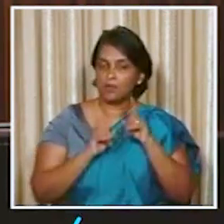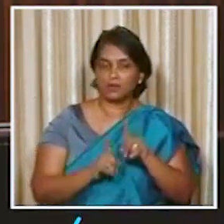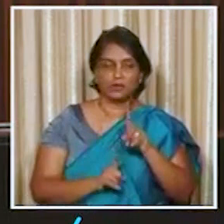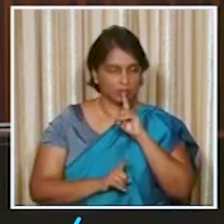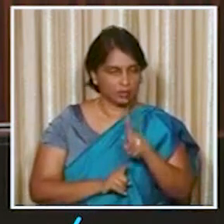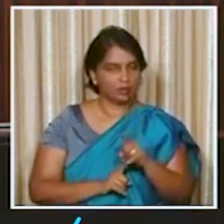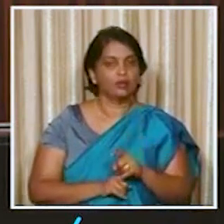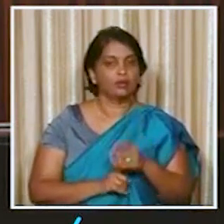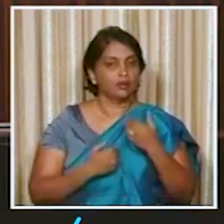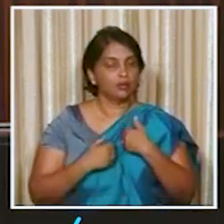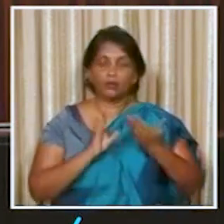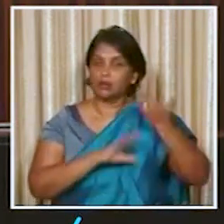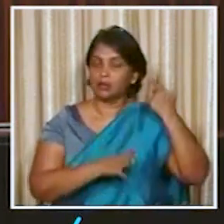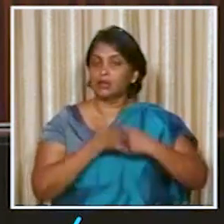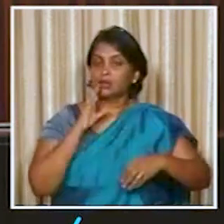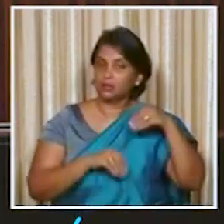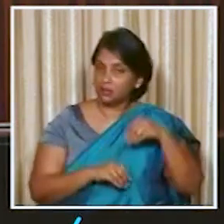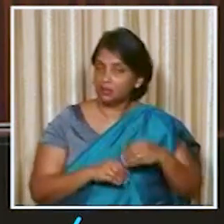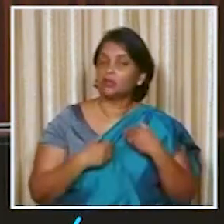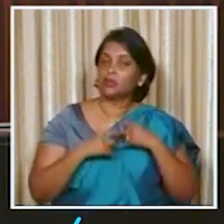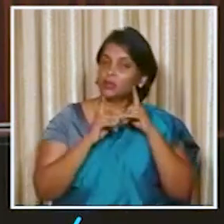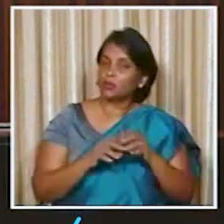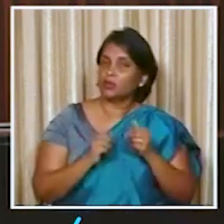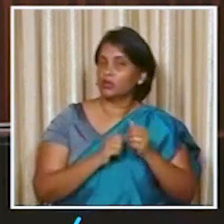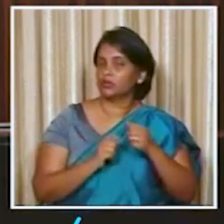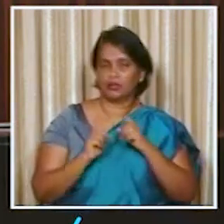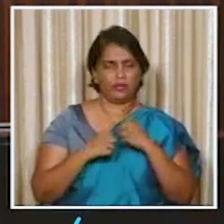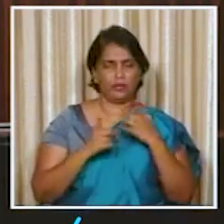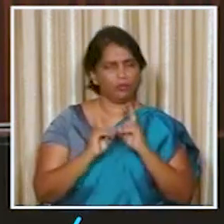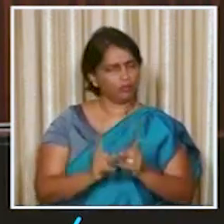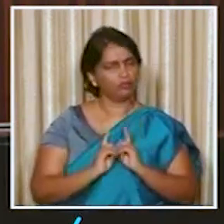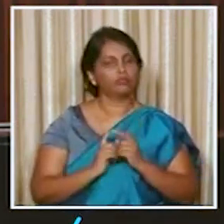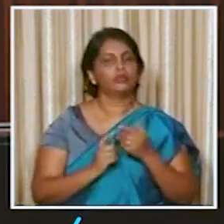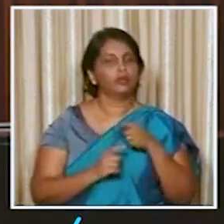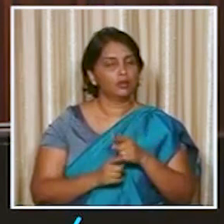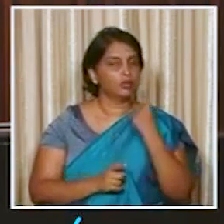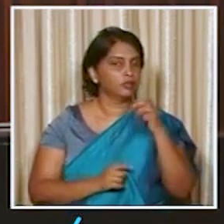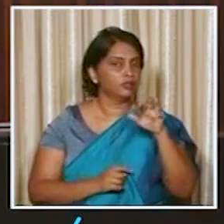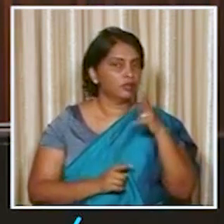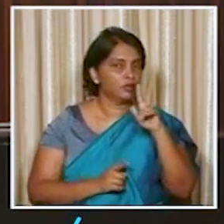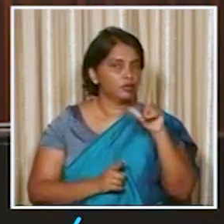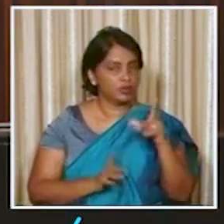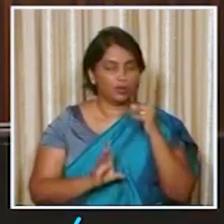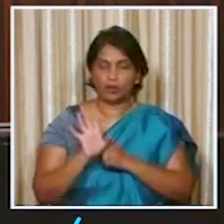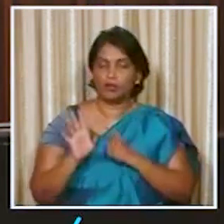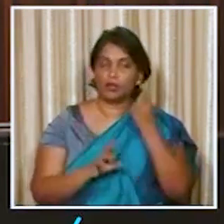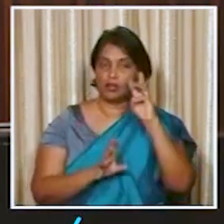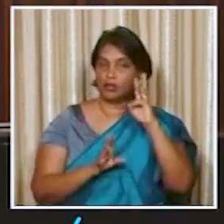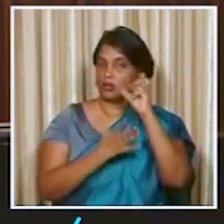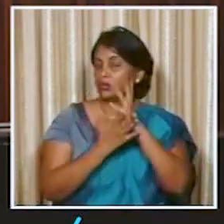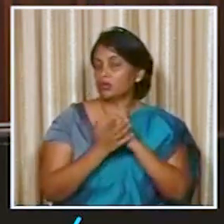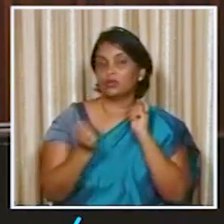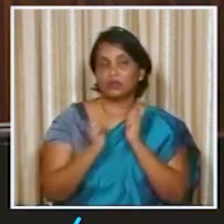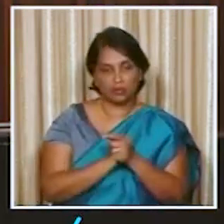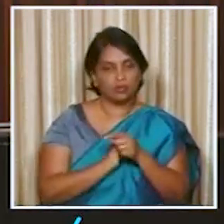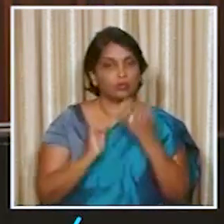අතරම මාගේ අතීත දේශපාලනීයදීත් මා කටයුතු කළේ කිසිදු වෙනසකින් තොරවයි 1987 වර්ෂයේ 13 වන ආණ්ඩුක්‍රම ව්‍යවස්ථා